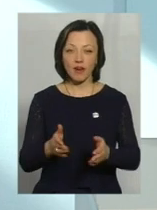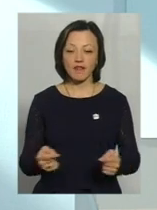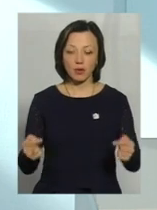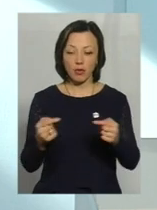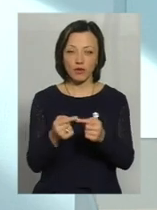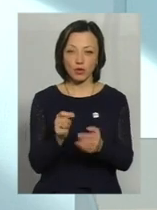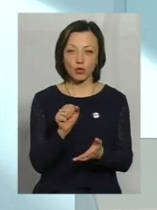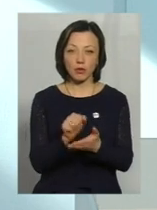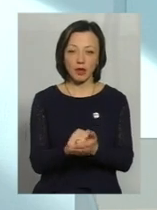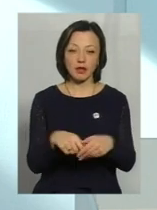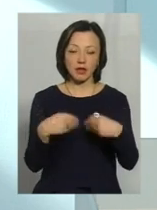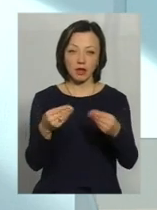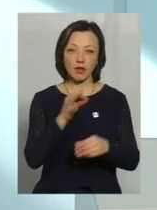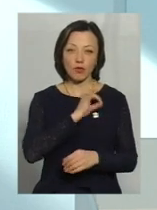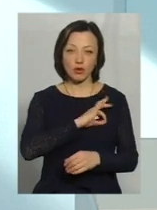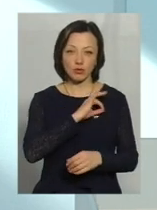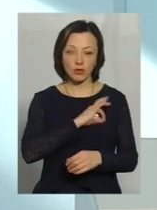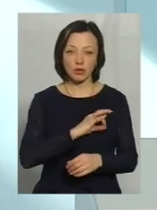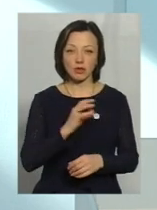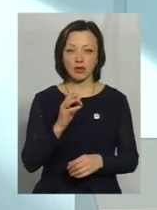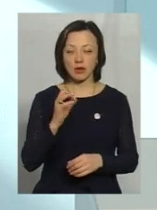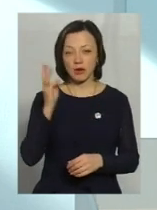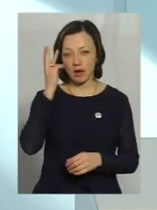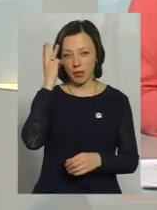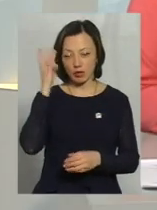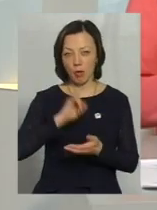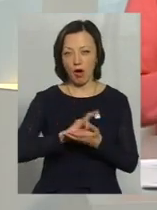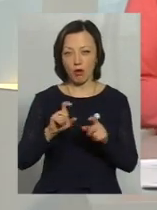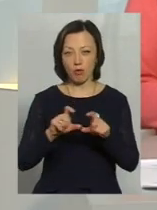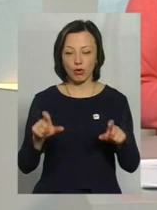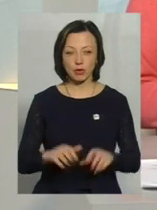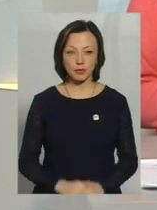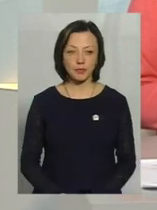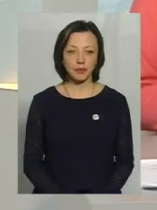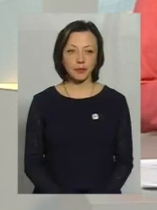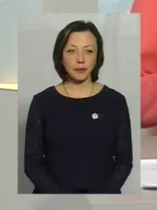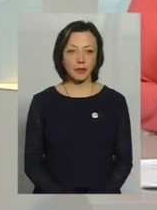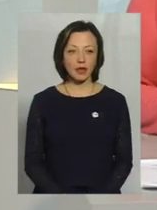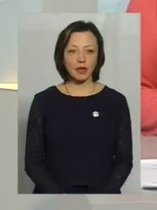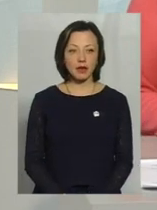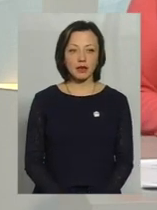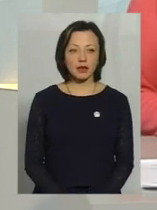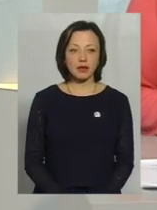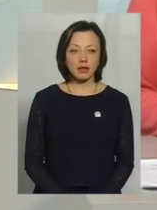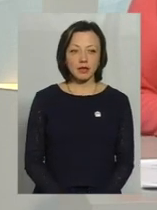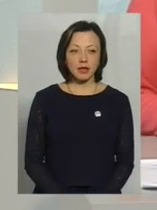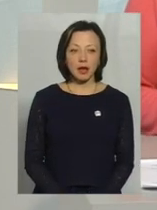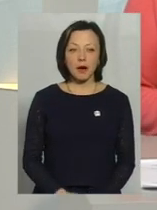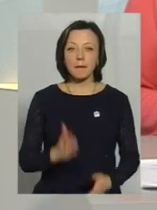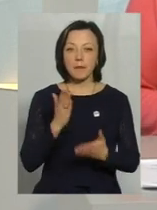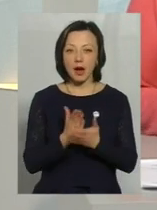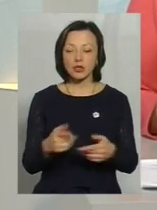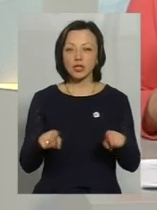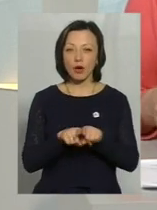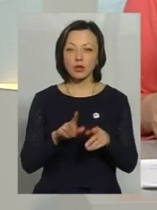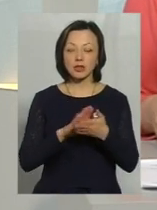документа, надала його в користування КП аеропорту Хмельницький. Маючи таку ситуацію, тепер давайте повернемося все ж таки